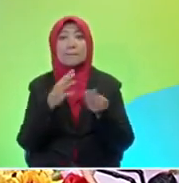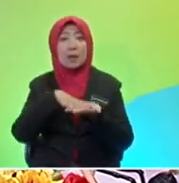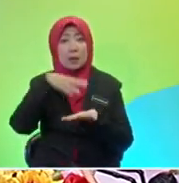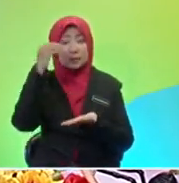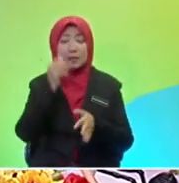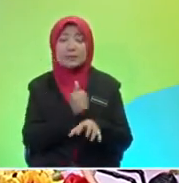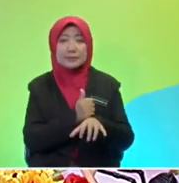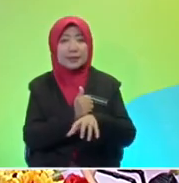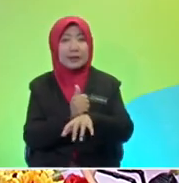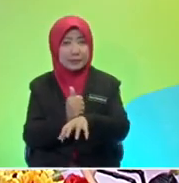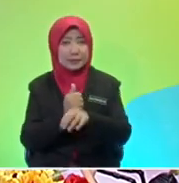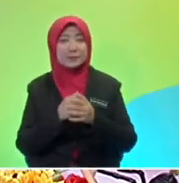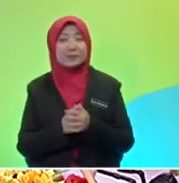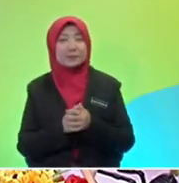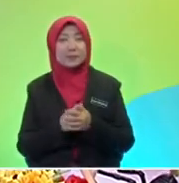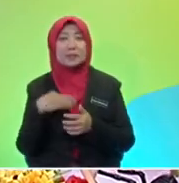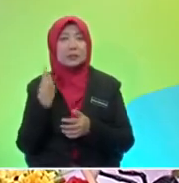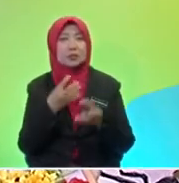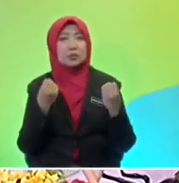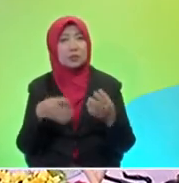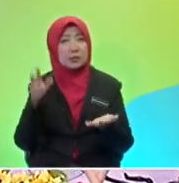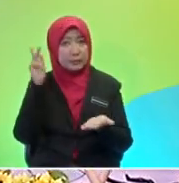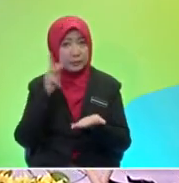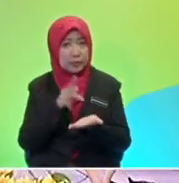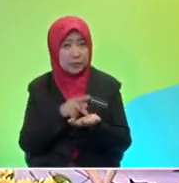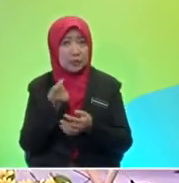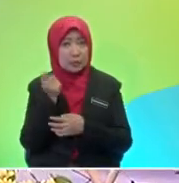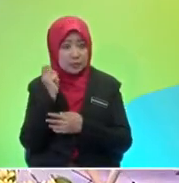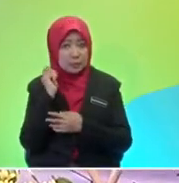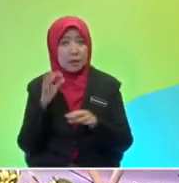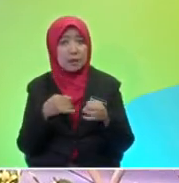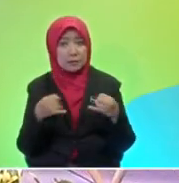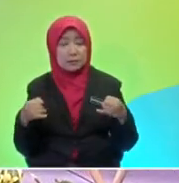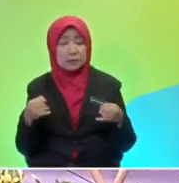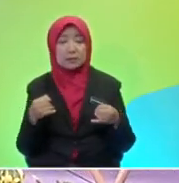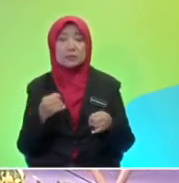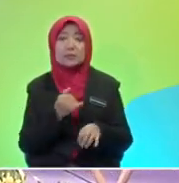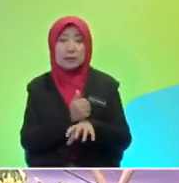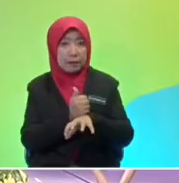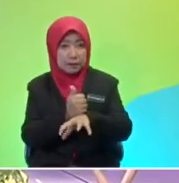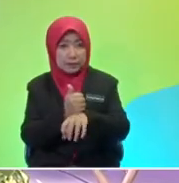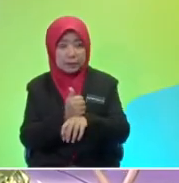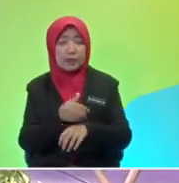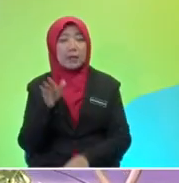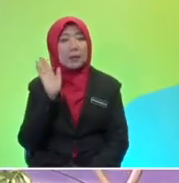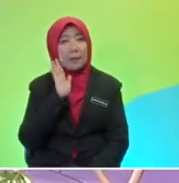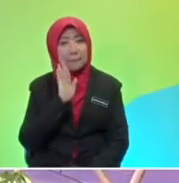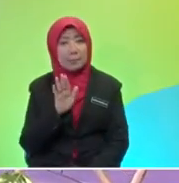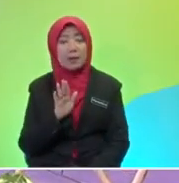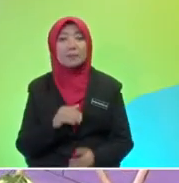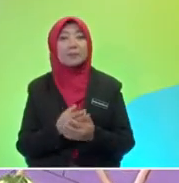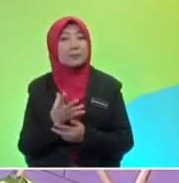serangga dan kita pun telah mengenali jenis Rangga yang ada contoh kutu kucing lebah laba-laba